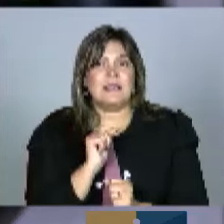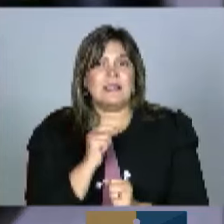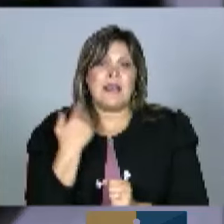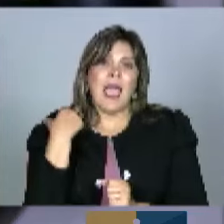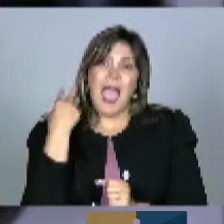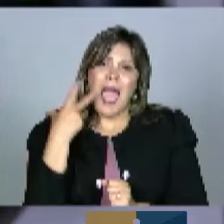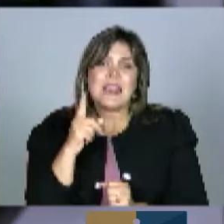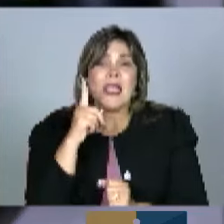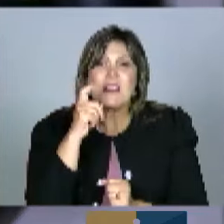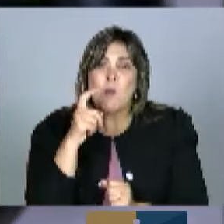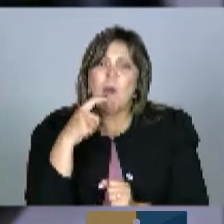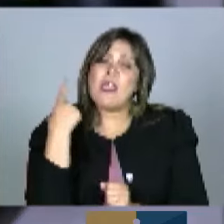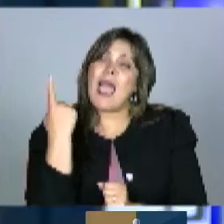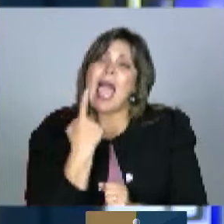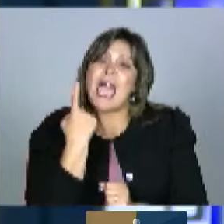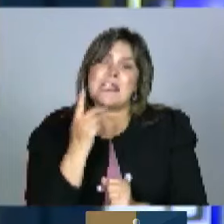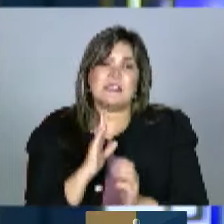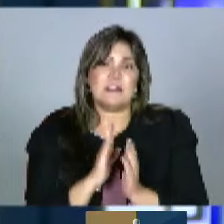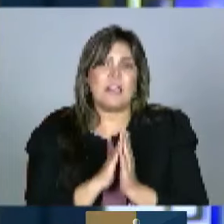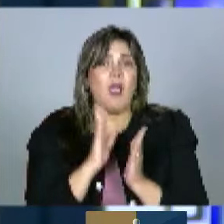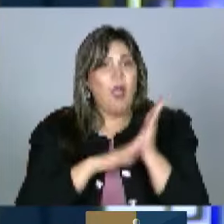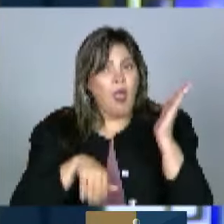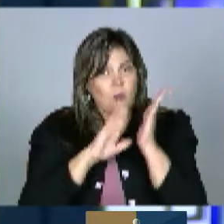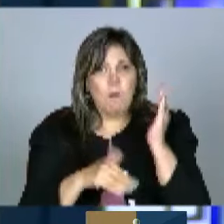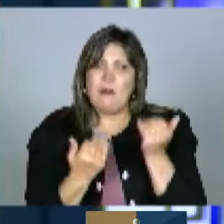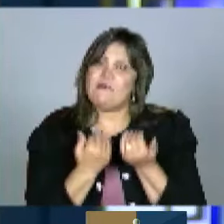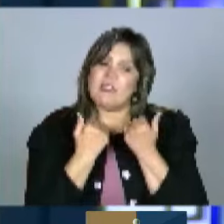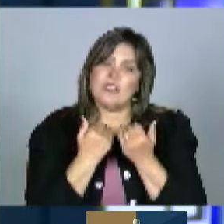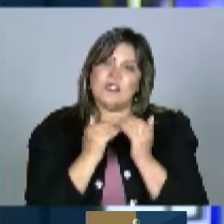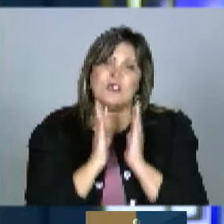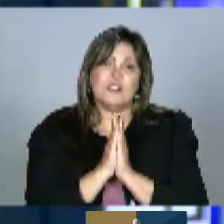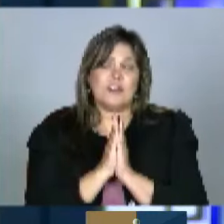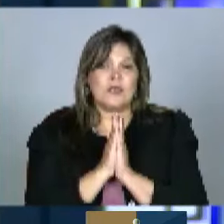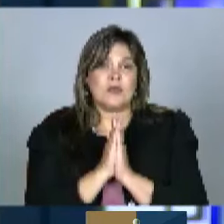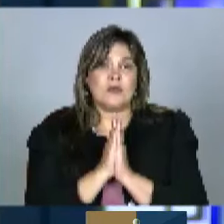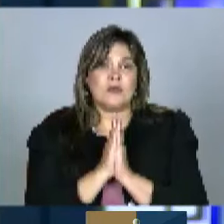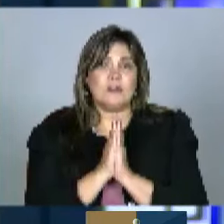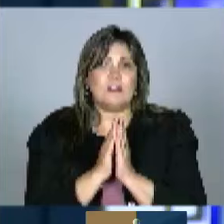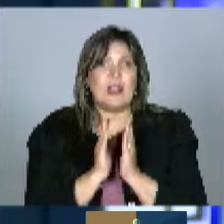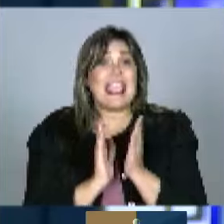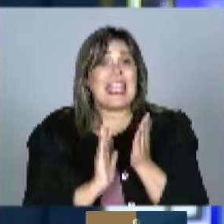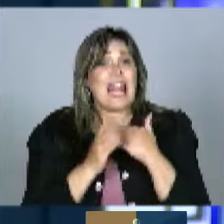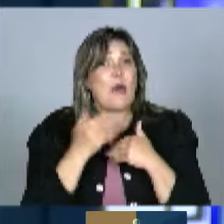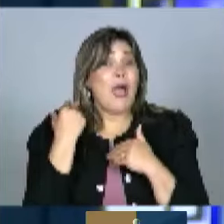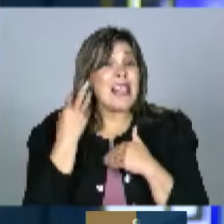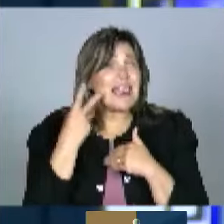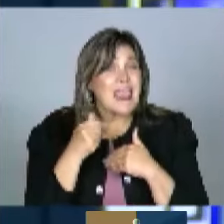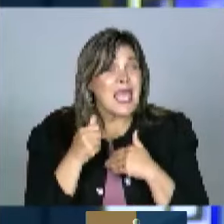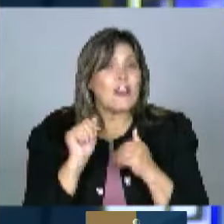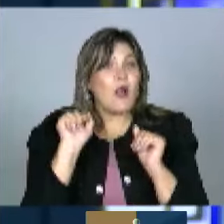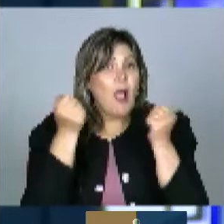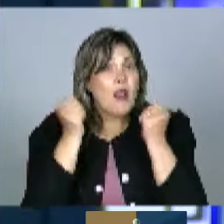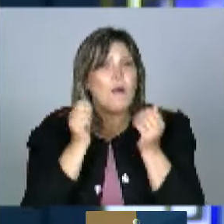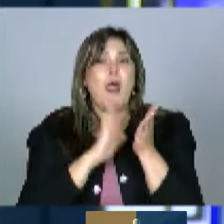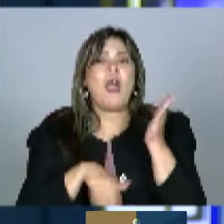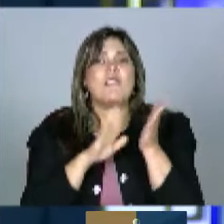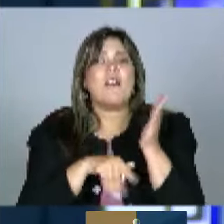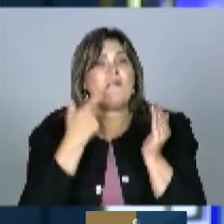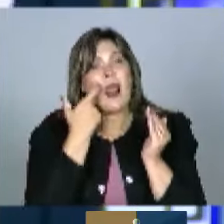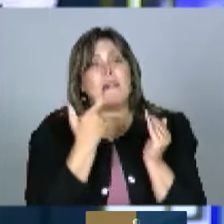ايه في الحاله ده ه هو غير العدات الكهرباء وان الكهرباء قدم عداد جديد ياخذ